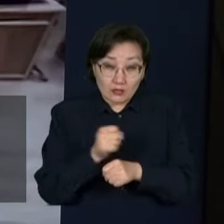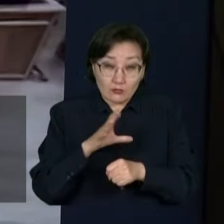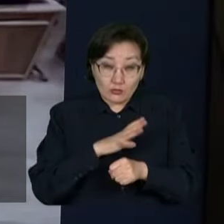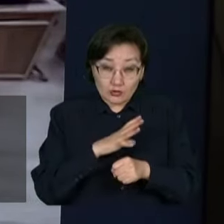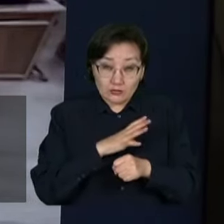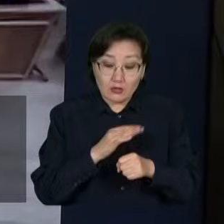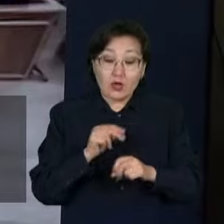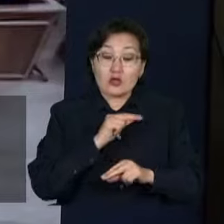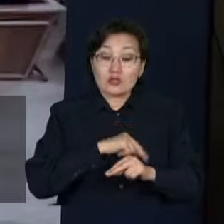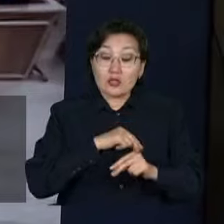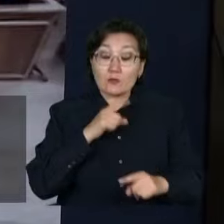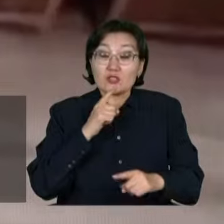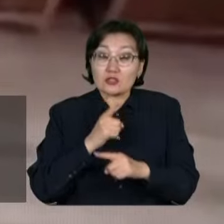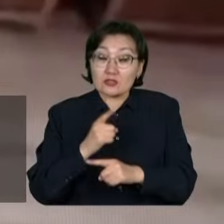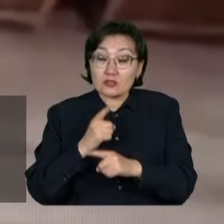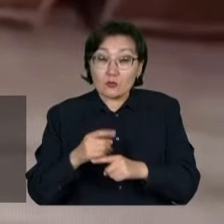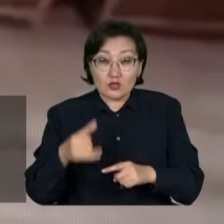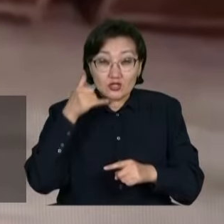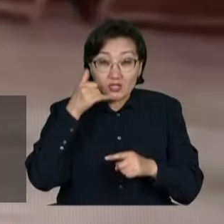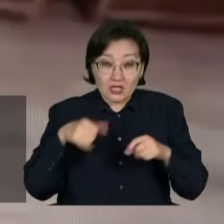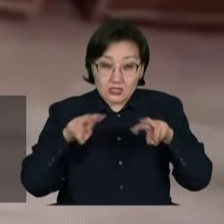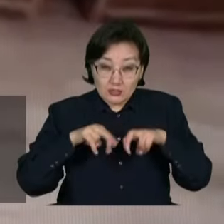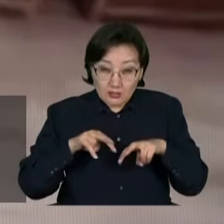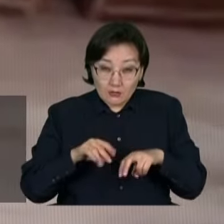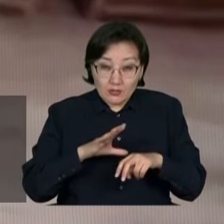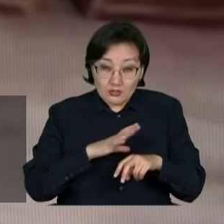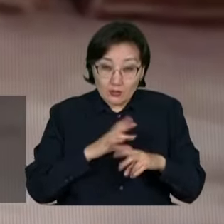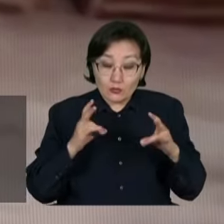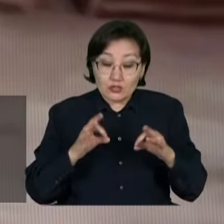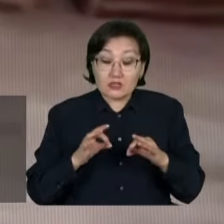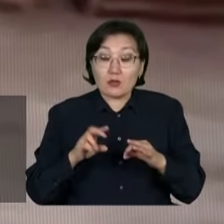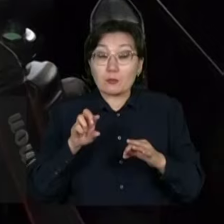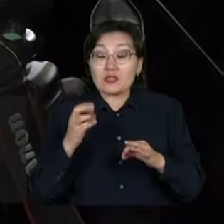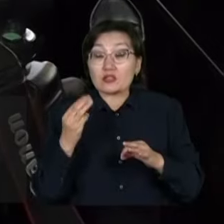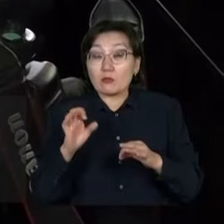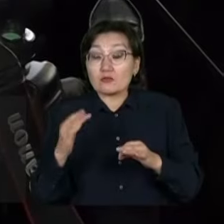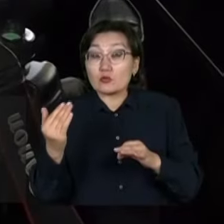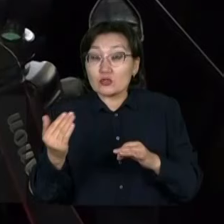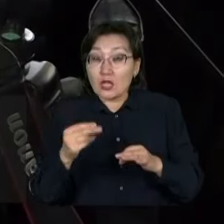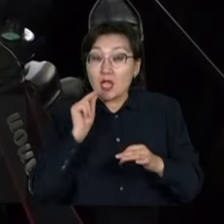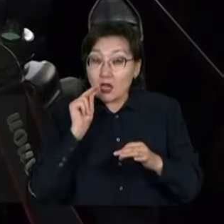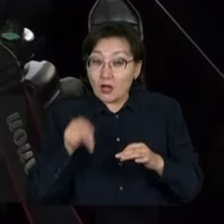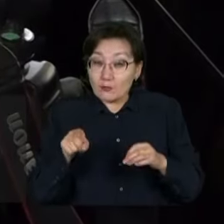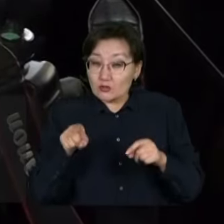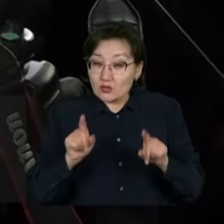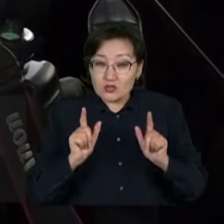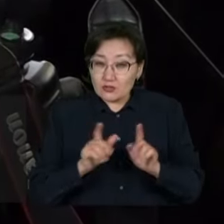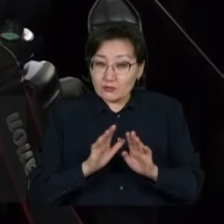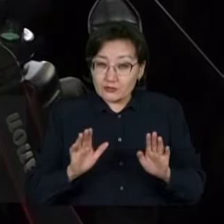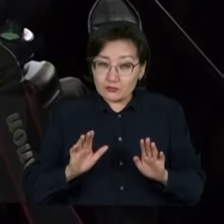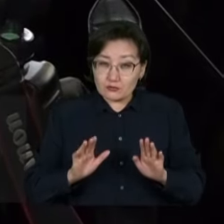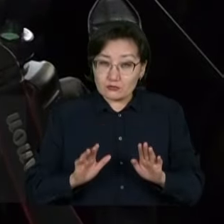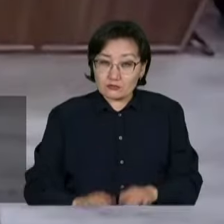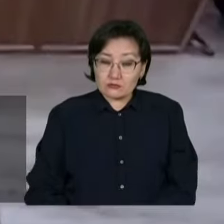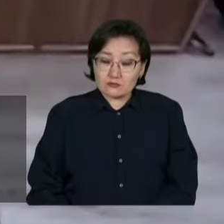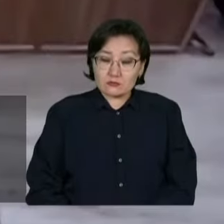көрінеді. Жұмыс істеуіне тыйым салып, телефонын тексеріп отырғанға ұқсайды. Бірақ Қуандық Бишімбаев өзіне тағылған айыптың біреуін де мойындаған